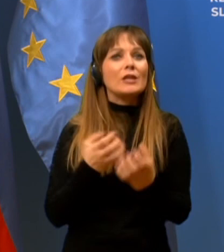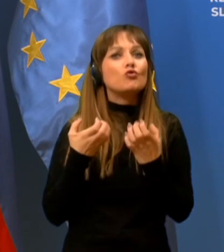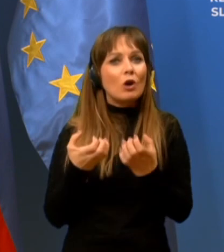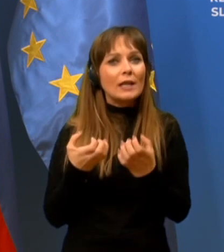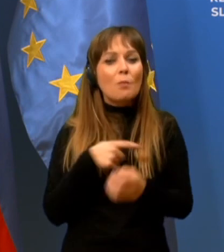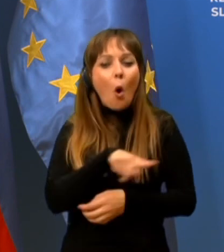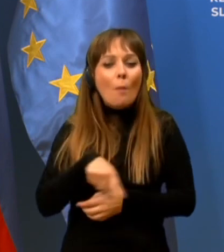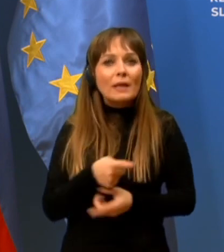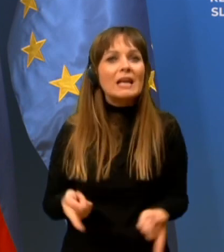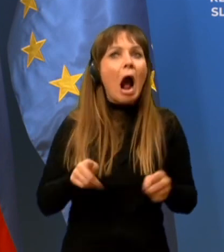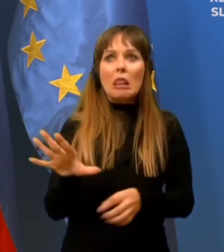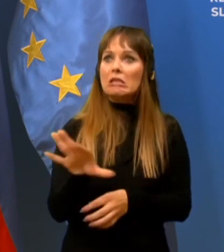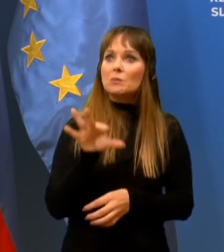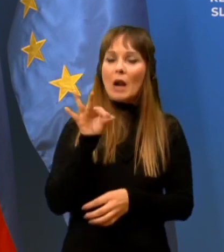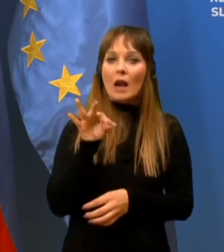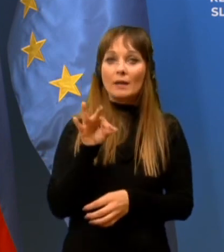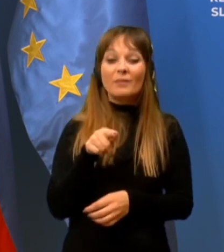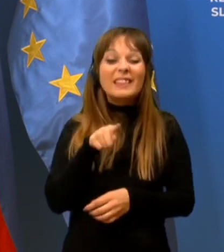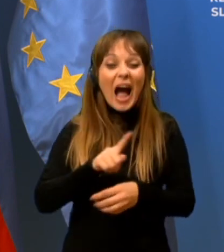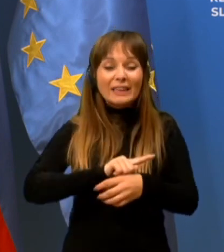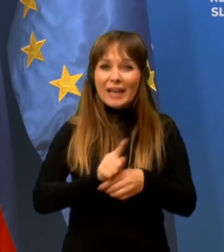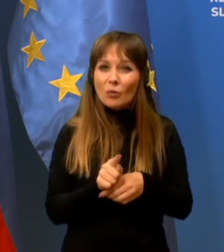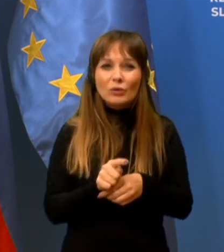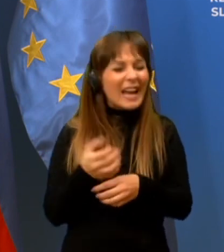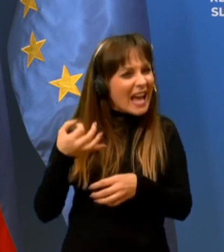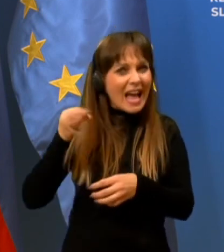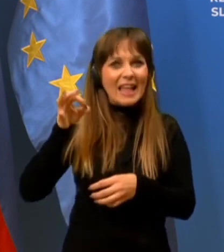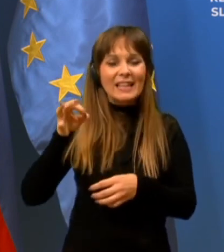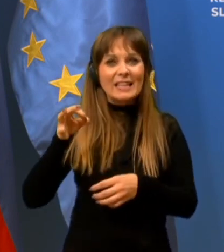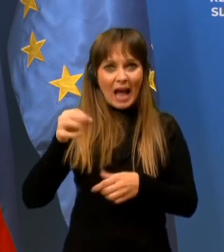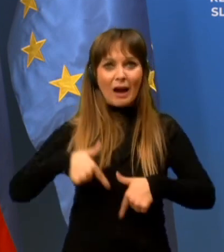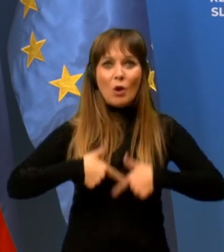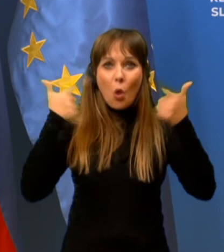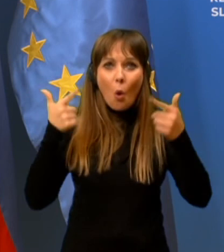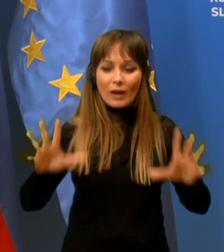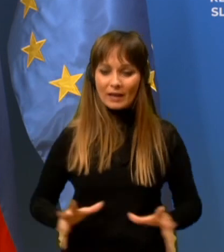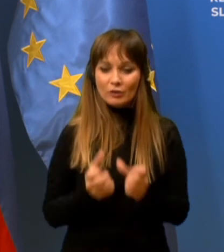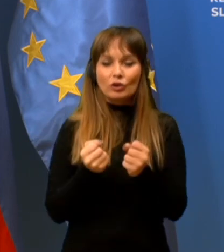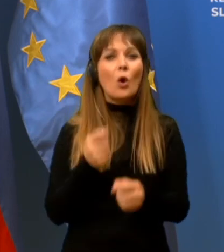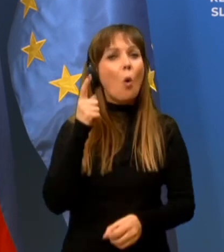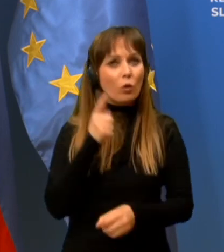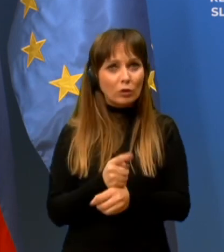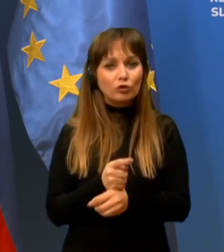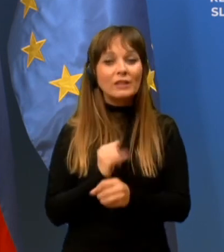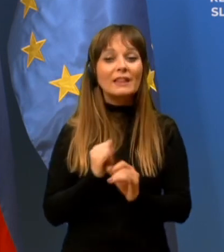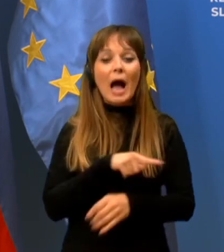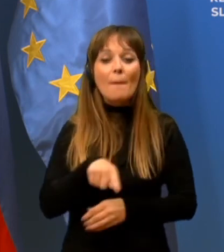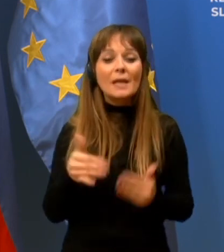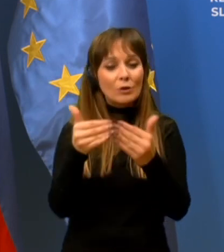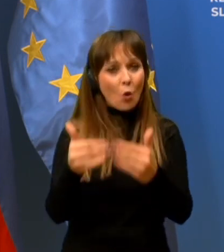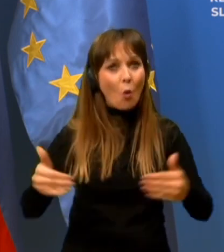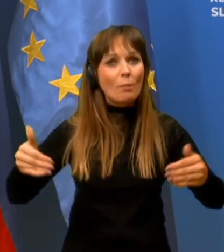želeli ali izbrali. V tem trenutku je to edina logična rešitev in odločitev, da omejimo